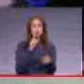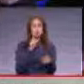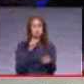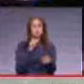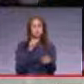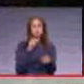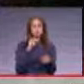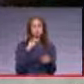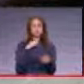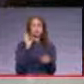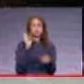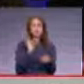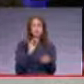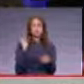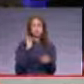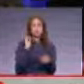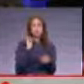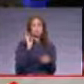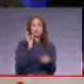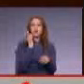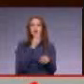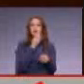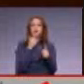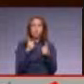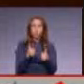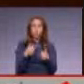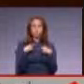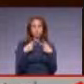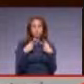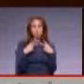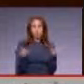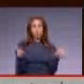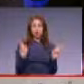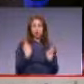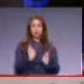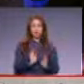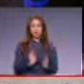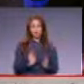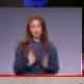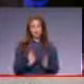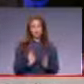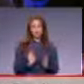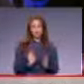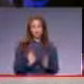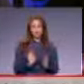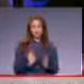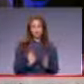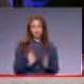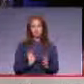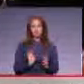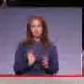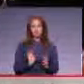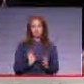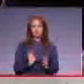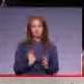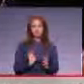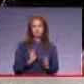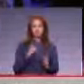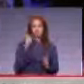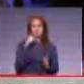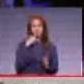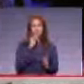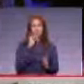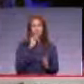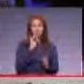عندك ايفالويشنز او تقييم لاعمالك، صح؟ طبعا مقيمها. يعني رتبي لي كده اعمالك من تقديرك. لا، في اللي بتشوف انك